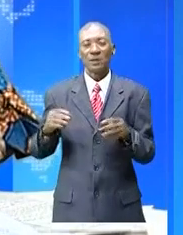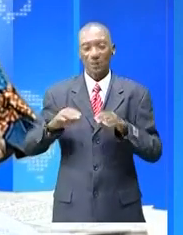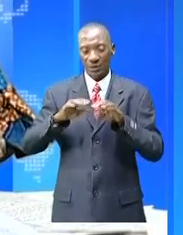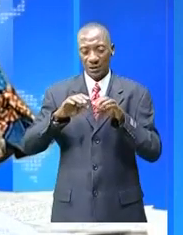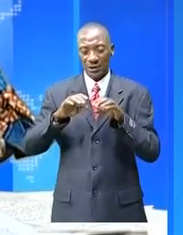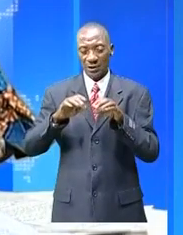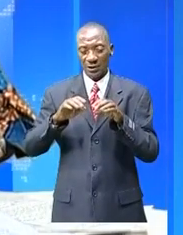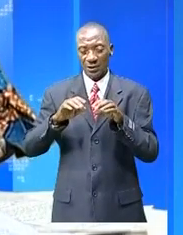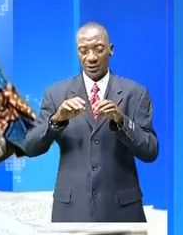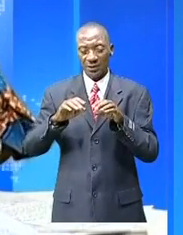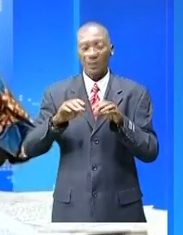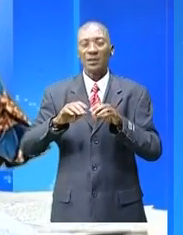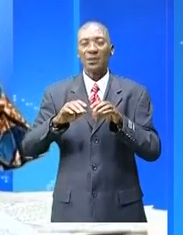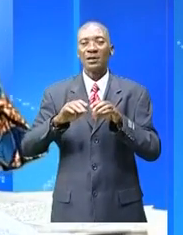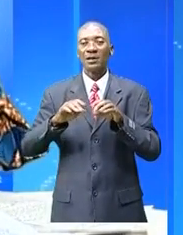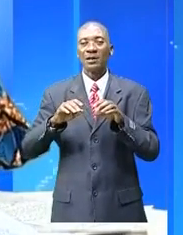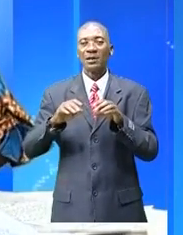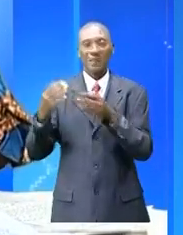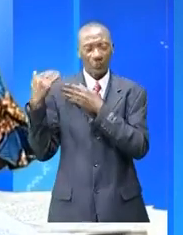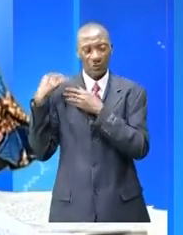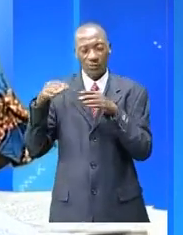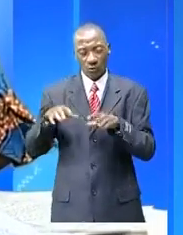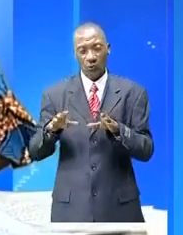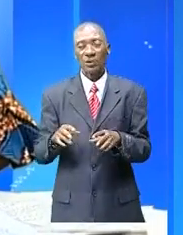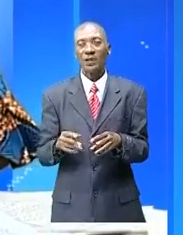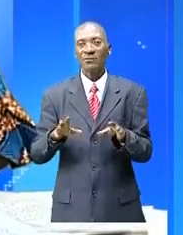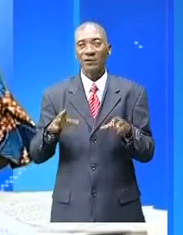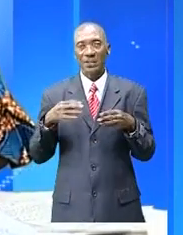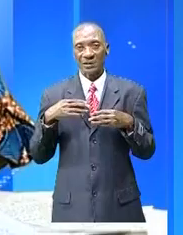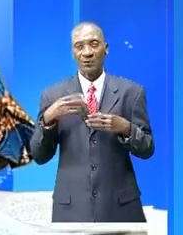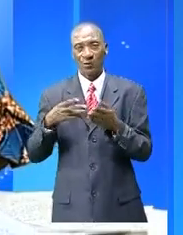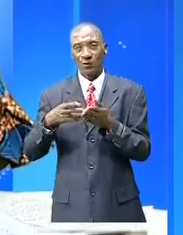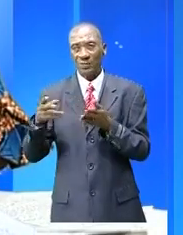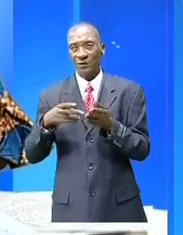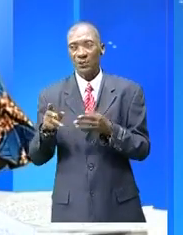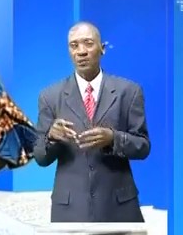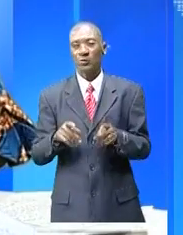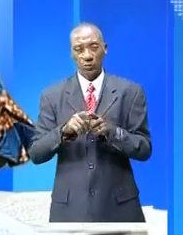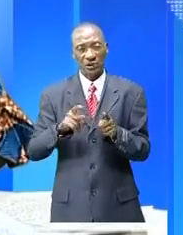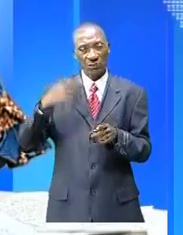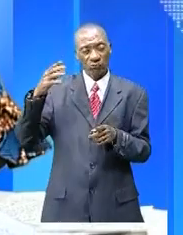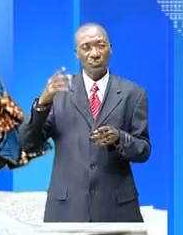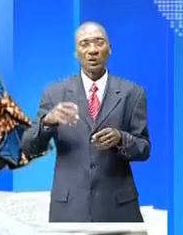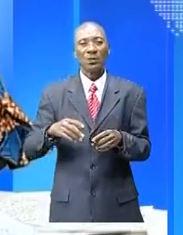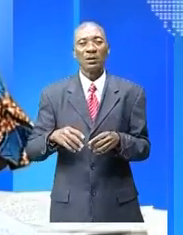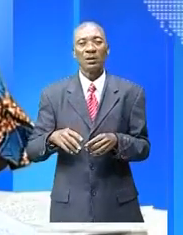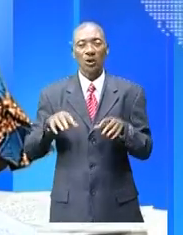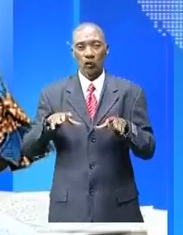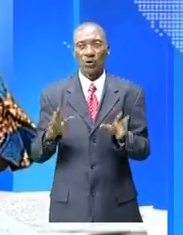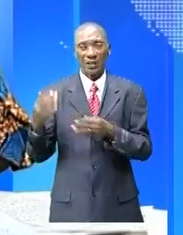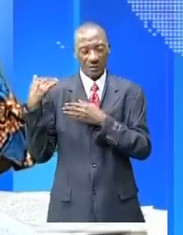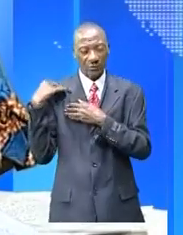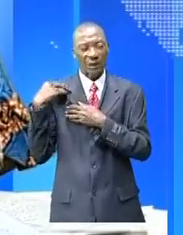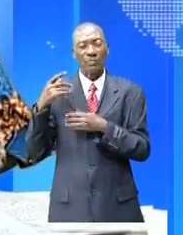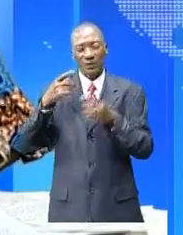développement de la compagnie à moyen terme visent l'acquisition d'une dizaine d'avions pour la D7 du réseau domestique régional